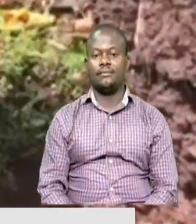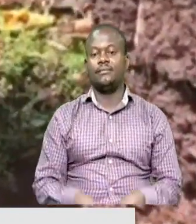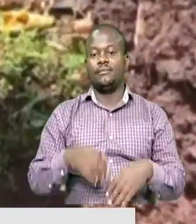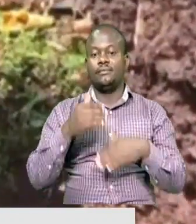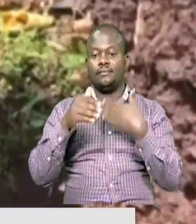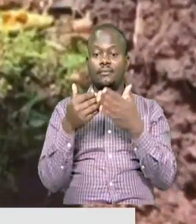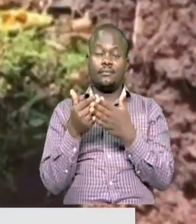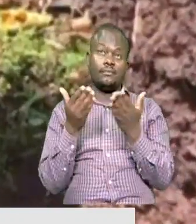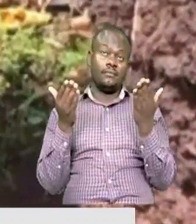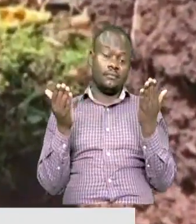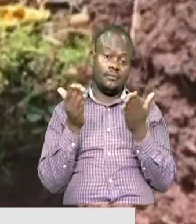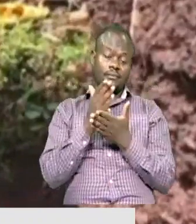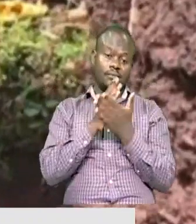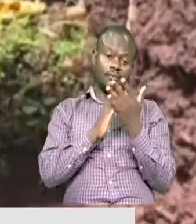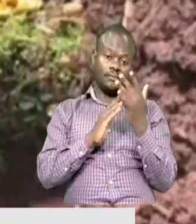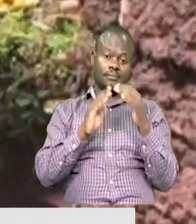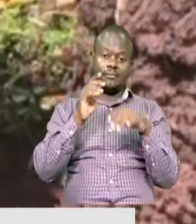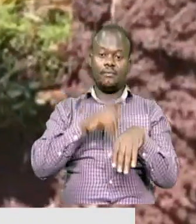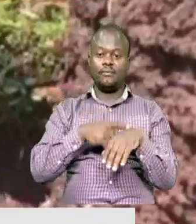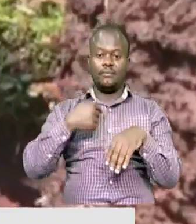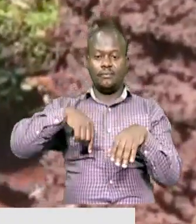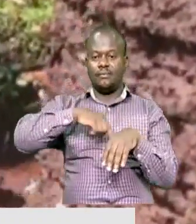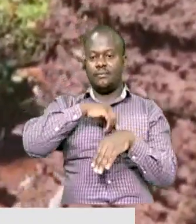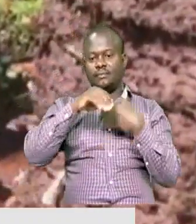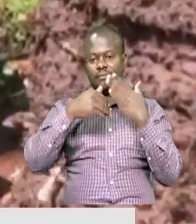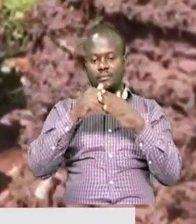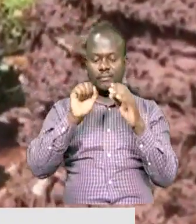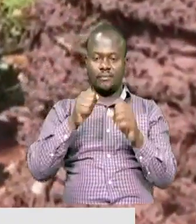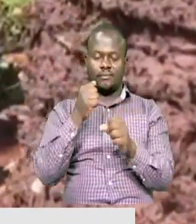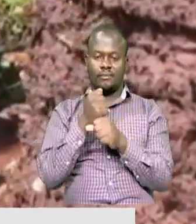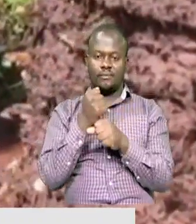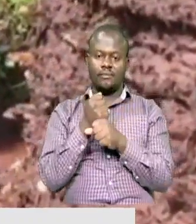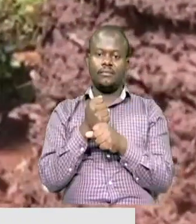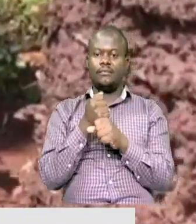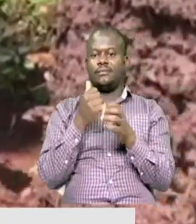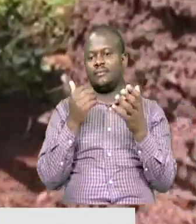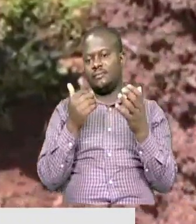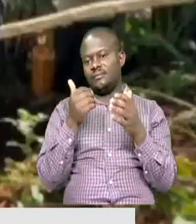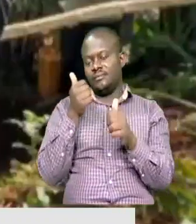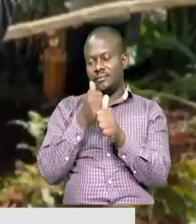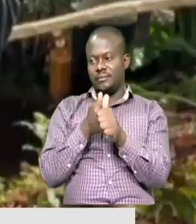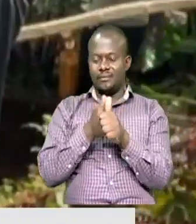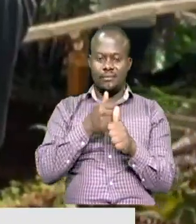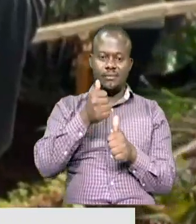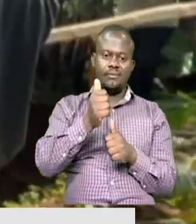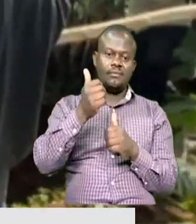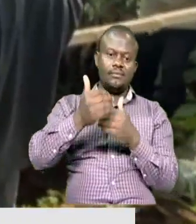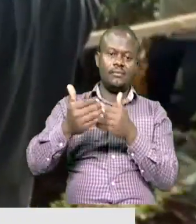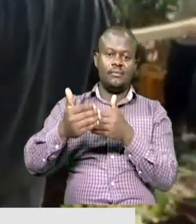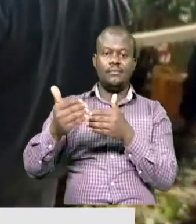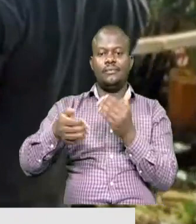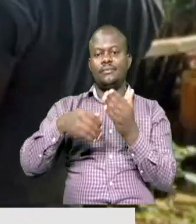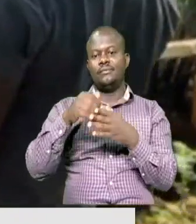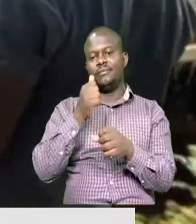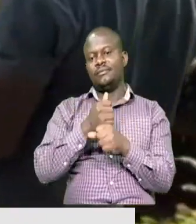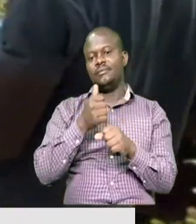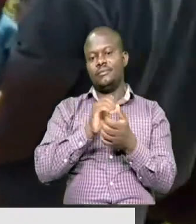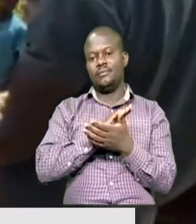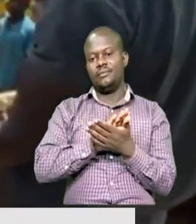gahunda ngiye kuba batumije ko abaza bahakora buri wese ku ruhande rw'iwe akahakora akahahereza